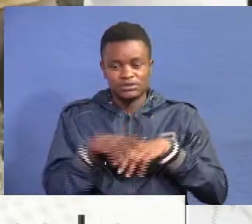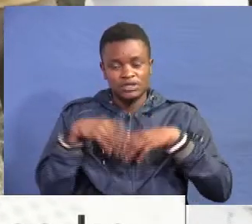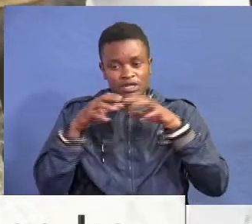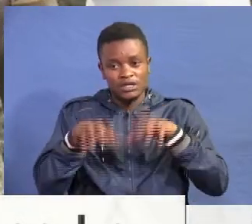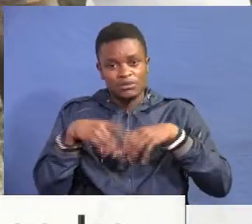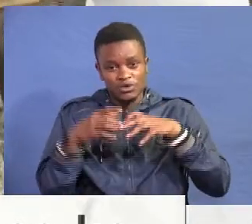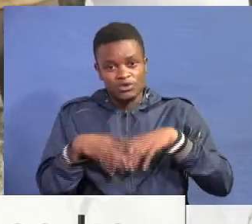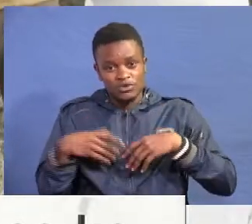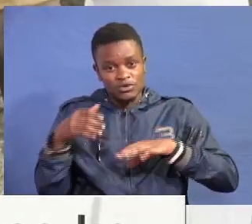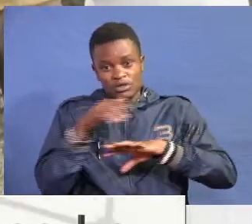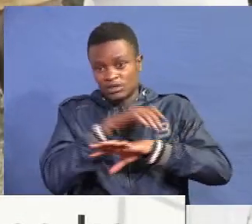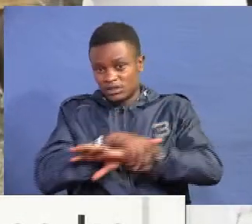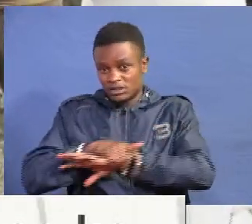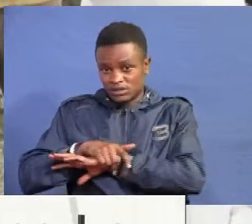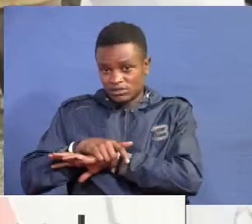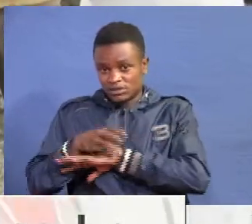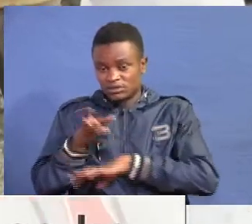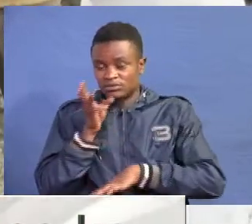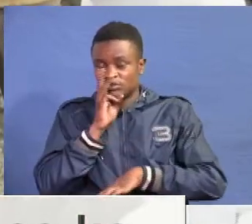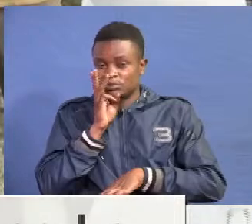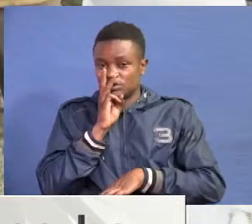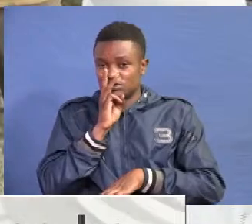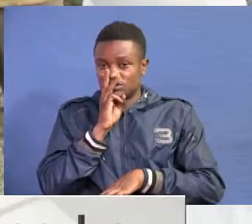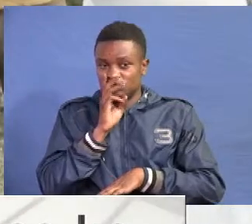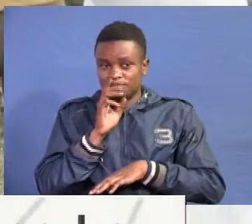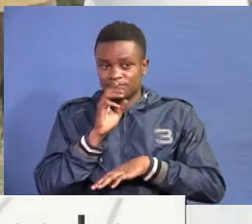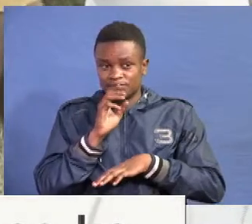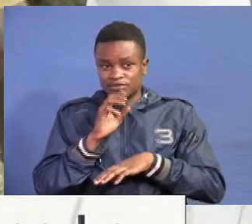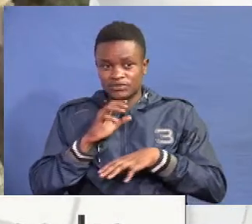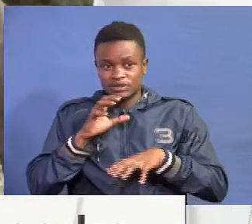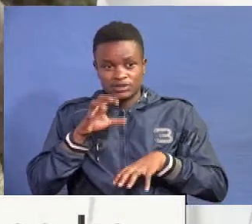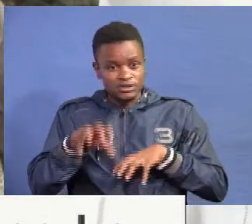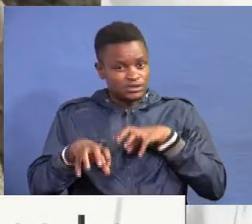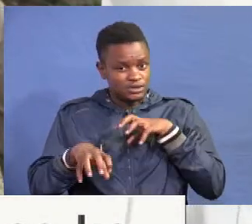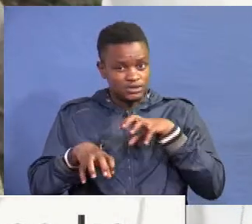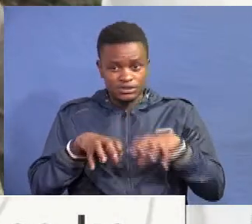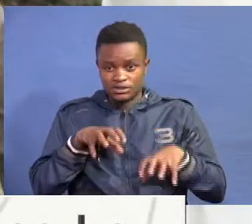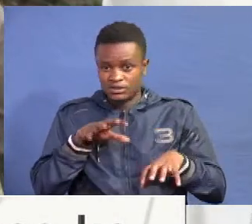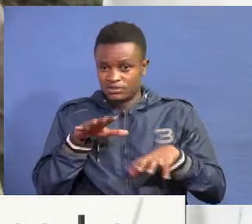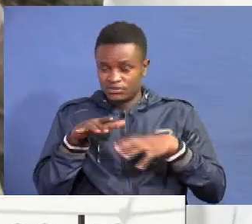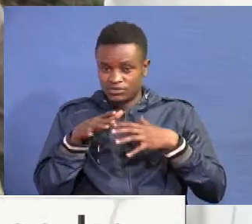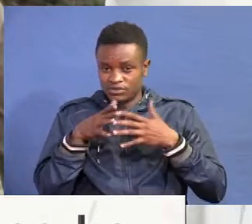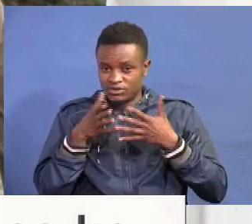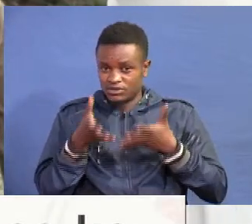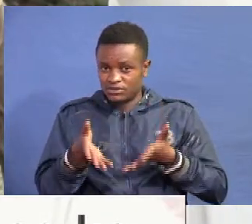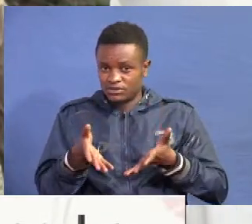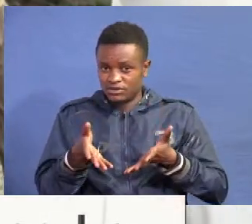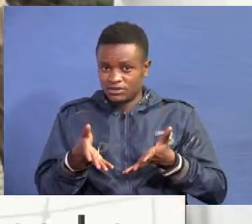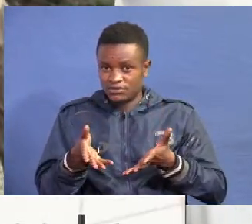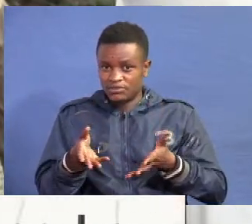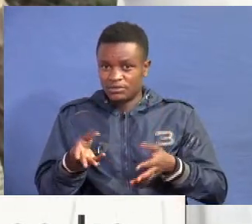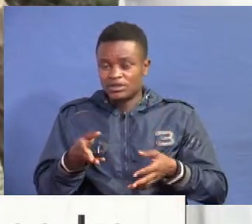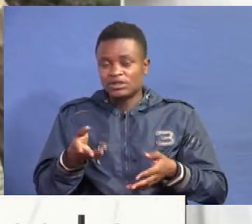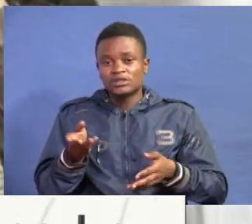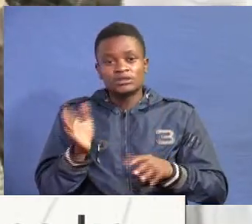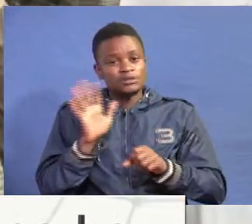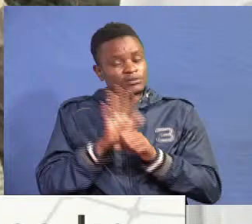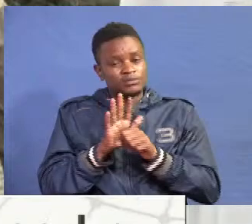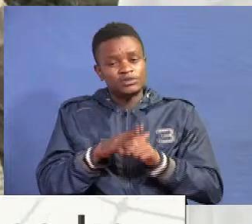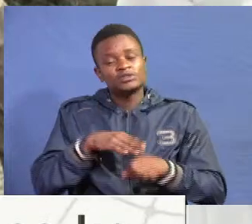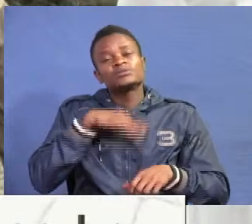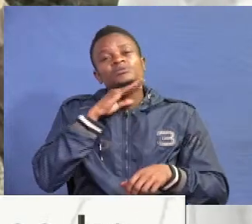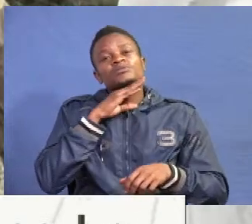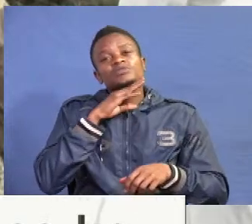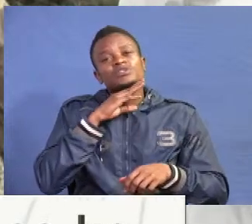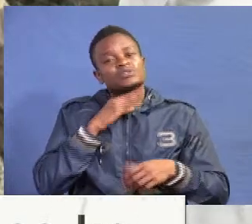kwa shamba. Sikiingia wanyama ndio hiyo. Hata kuna vijana wengi wamekufa, hata tujui saa hizi wameenda wapi. Sasa